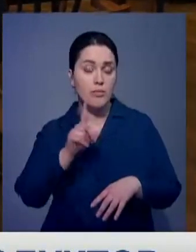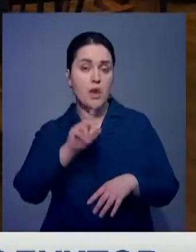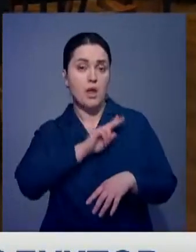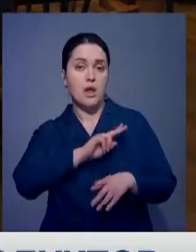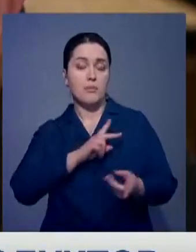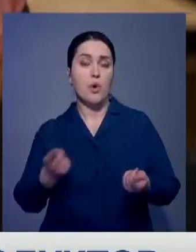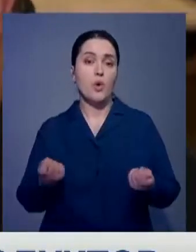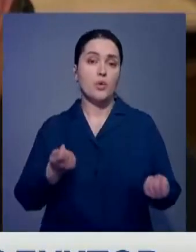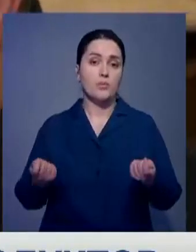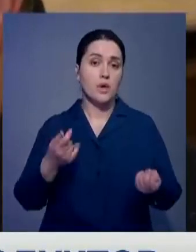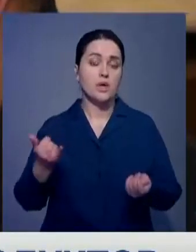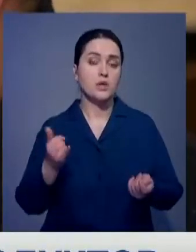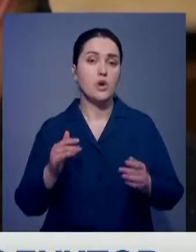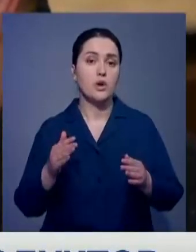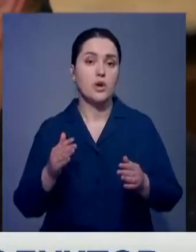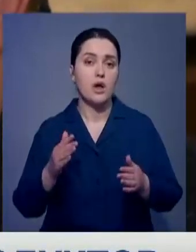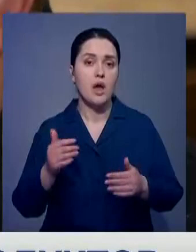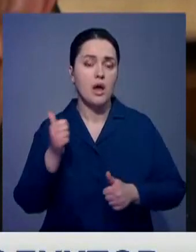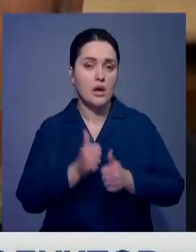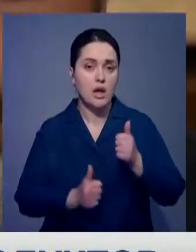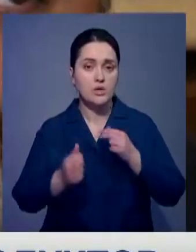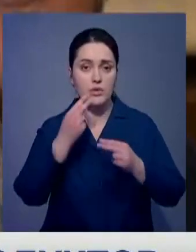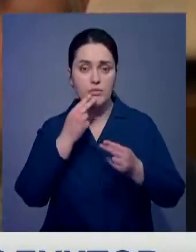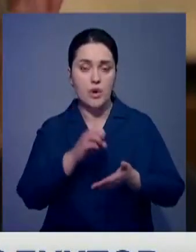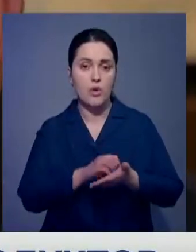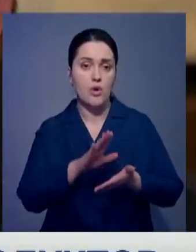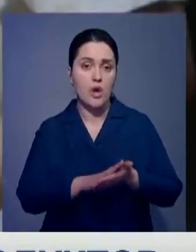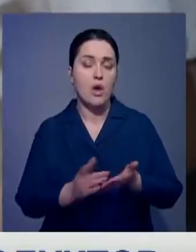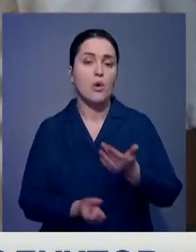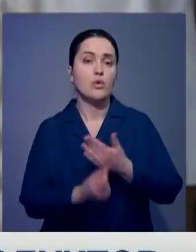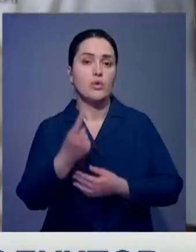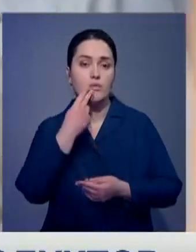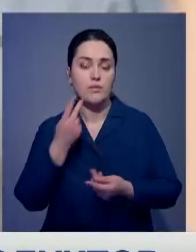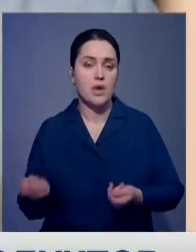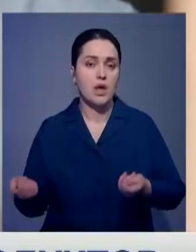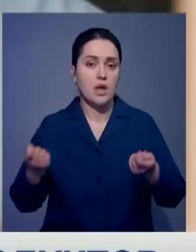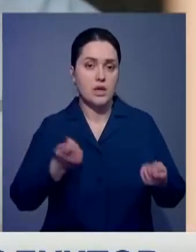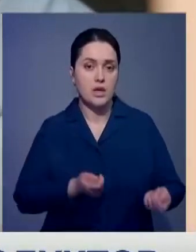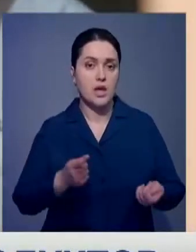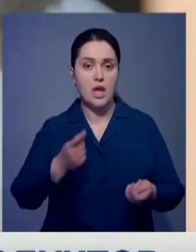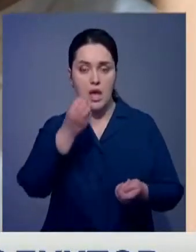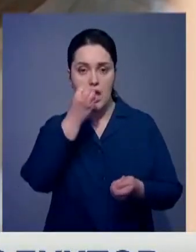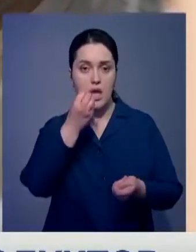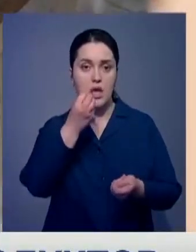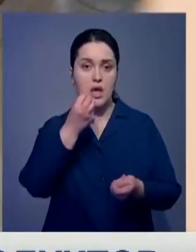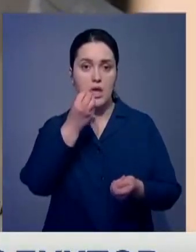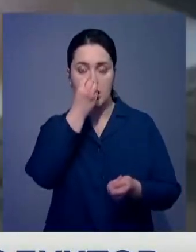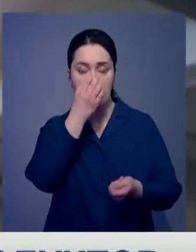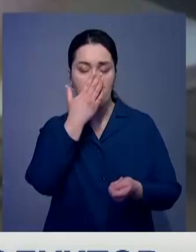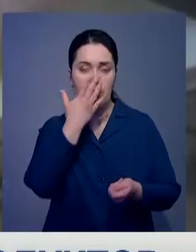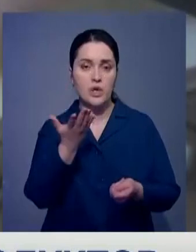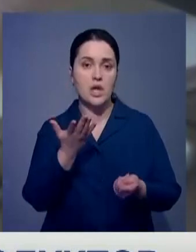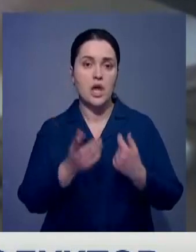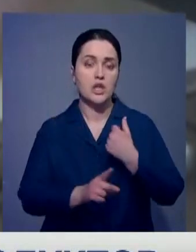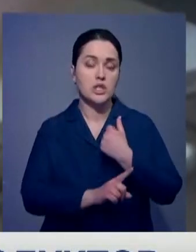спокойствия посетителей теперь точечно в каждом блюде указывает географию ингредиентов. А это и Япония, и Финляндия, и Россия, и Шри-Ланка.